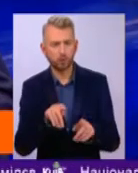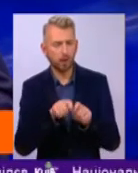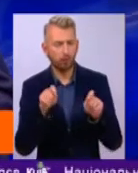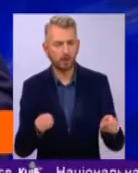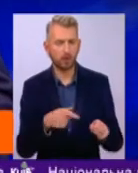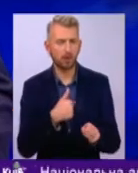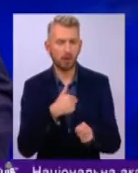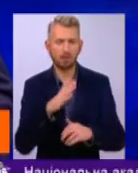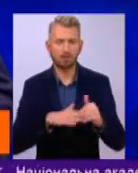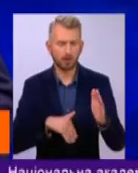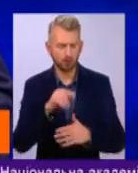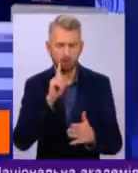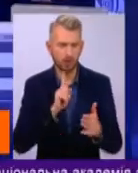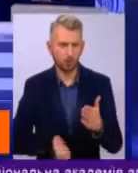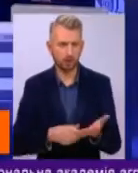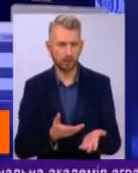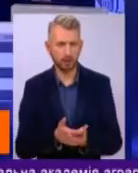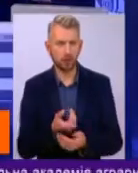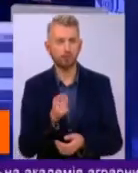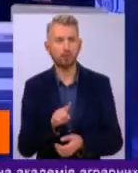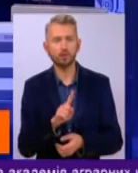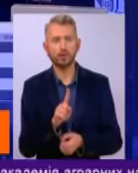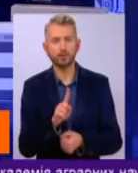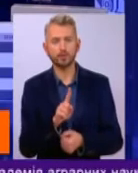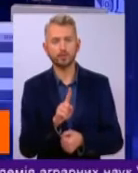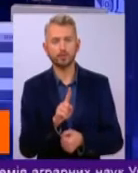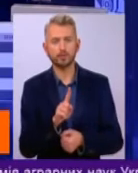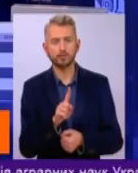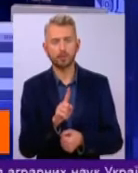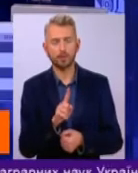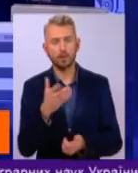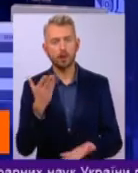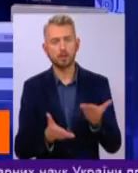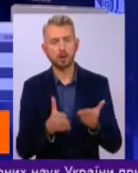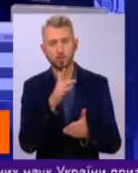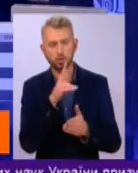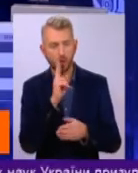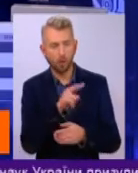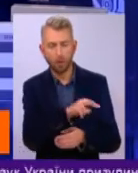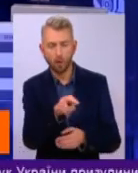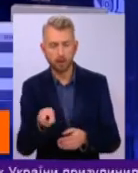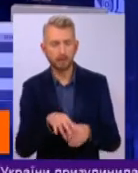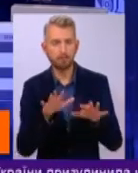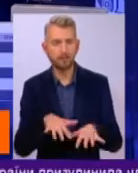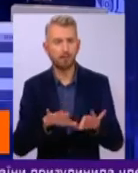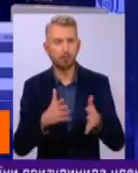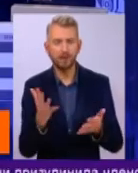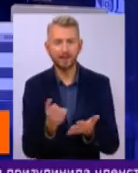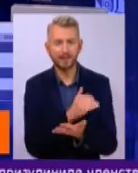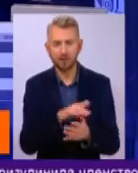я практично переконаний. Тому що, якщо при огляді місця події не знайшли